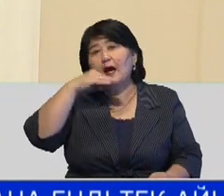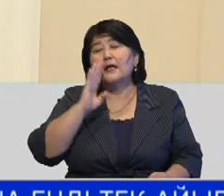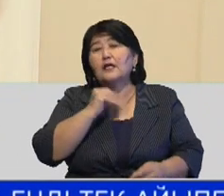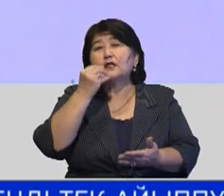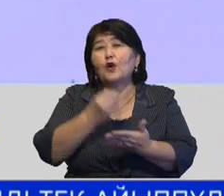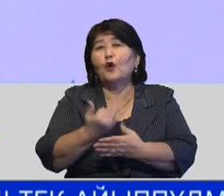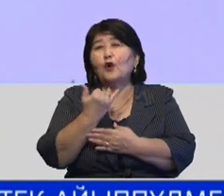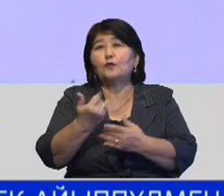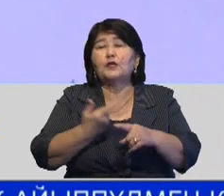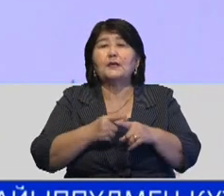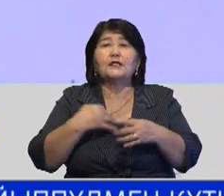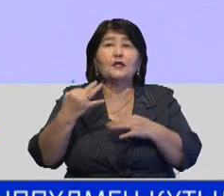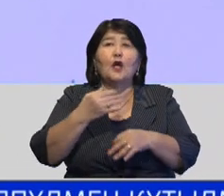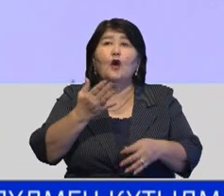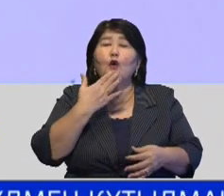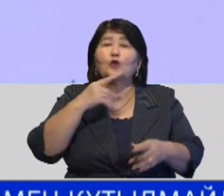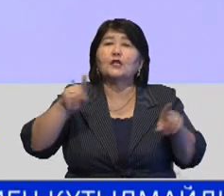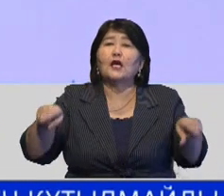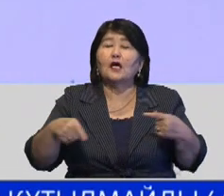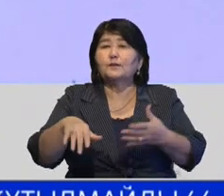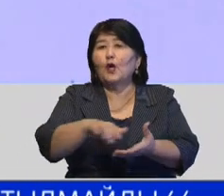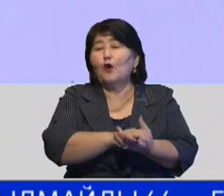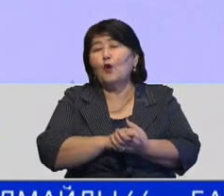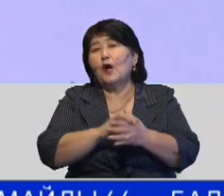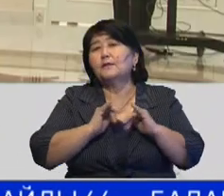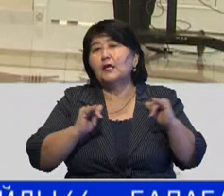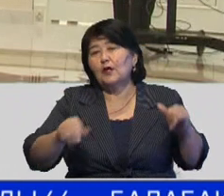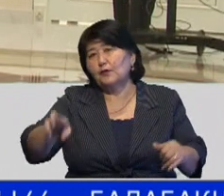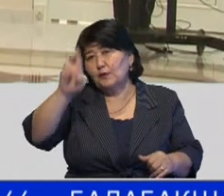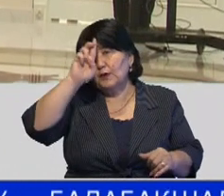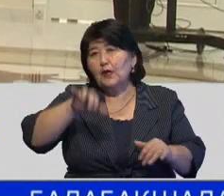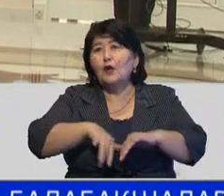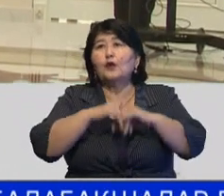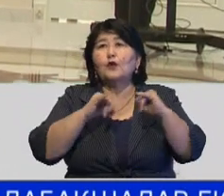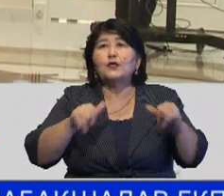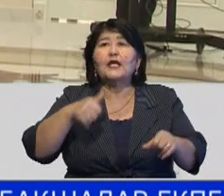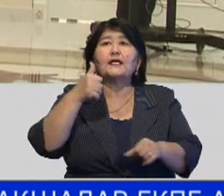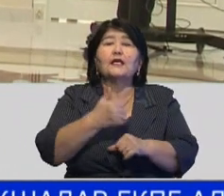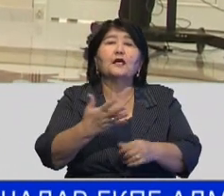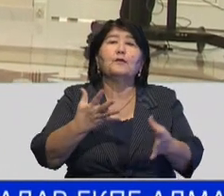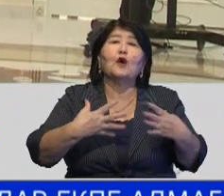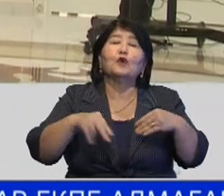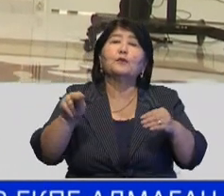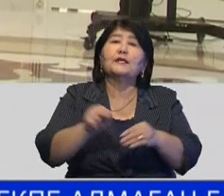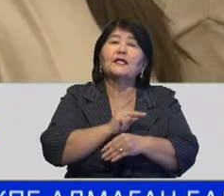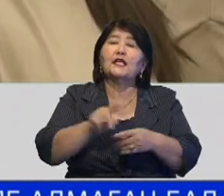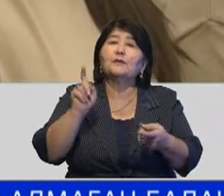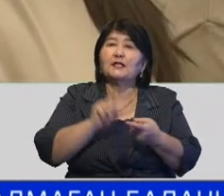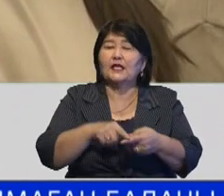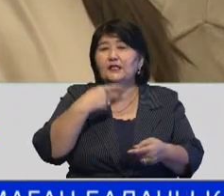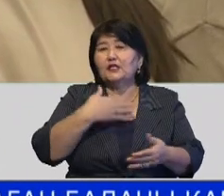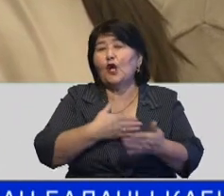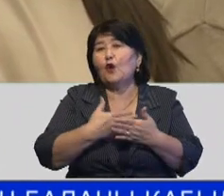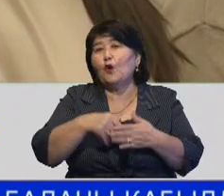құрметтеу сынды мәселелер қозғалды. Ұлттың қалыптасуы, қоғамның дамуы, мемлекеттің өркендеуі ең алдымен отбасы тәрбиесіне байланысты дейді